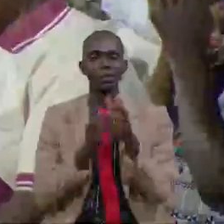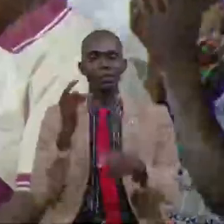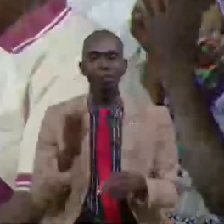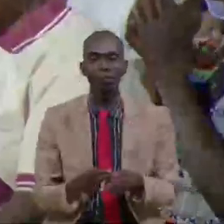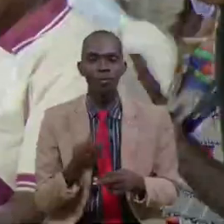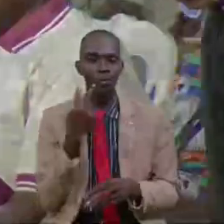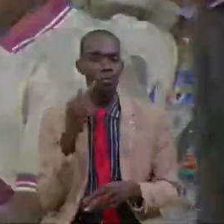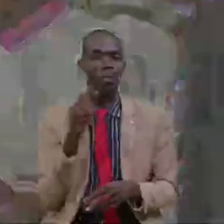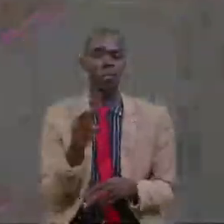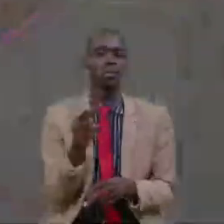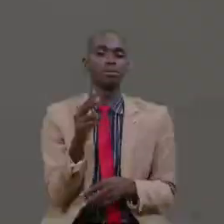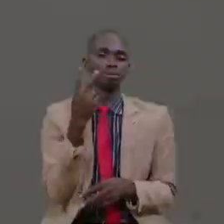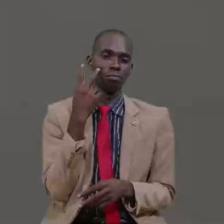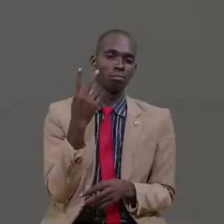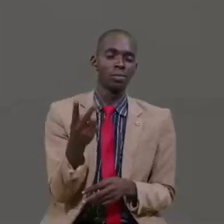soir.